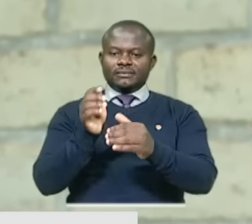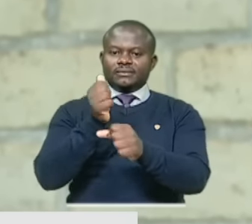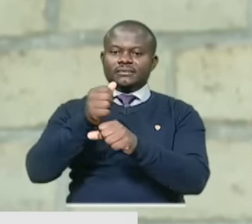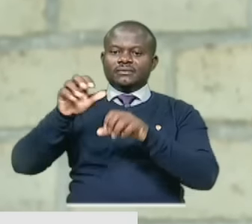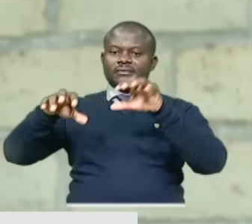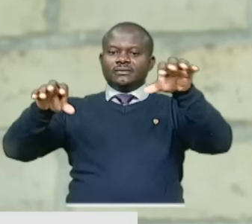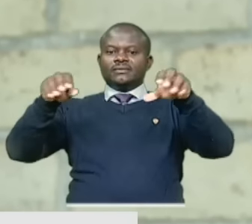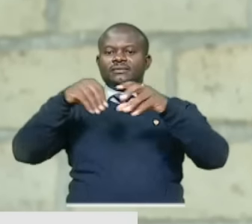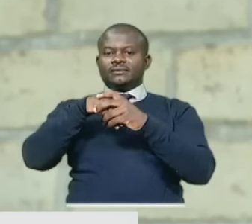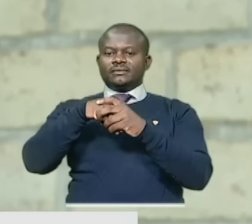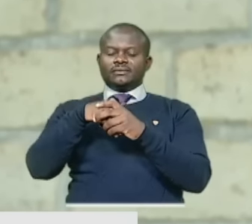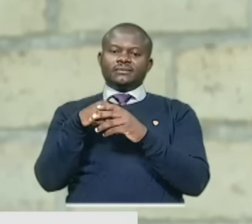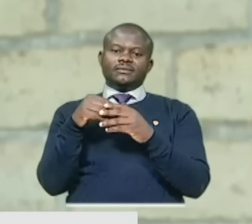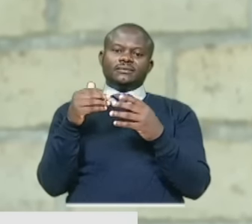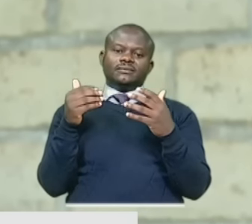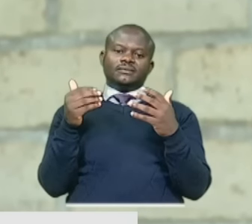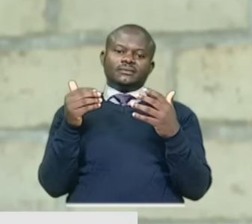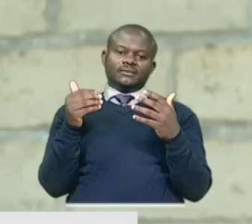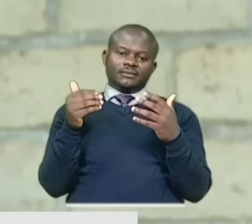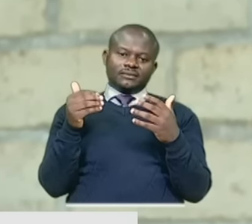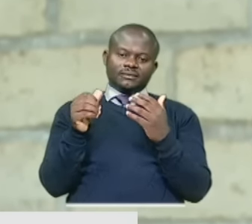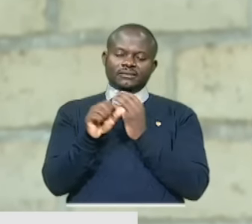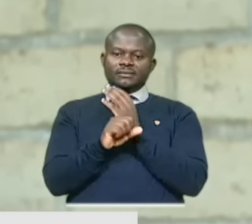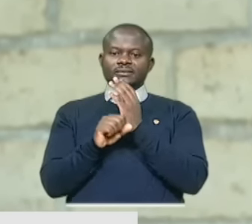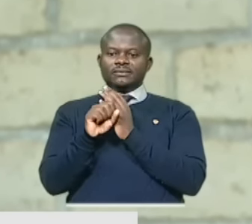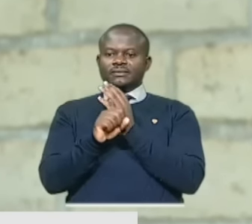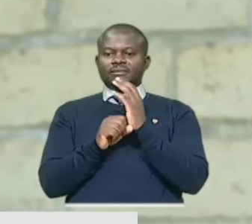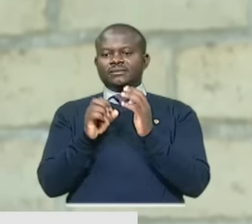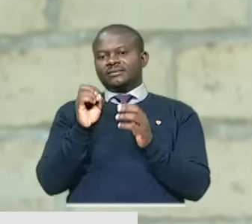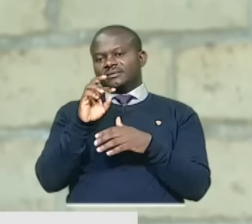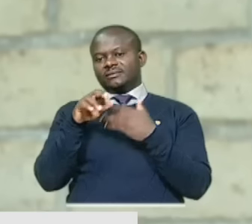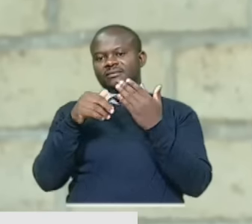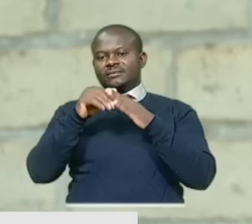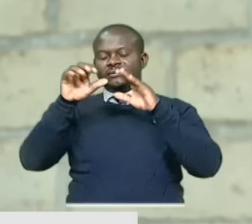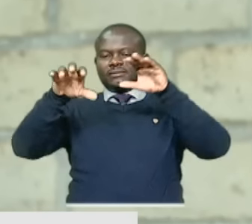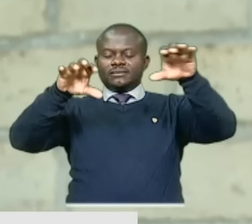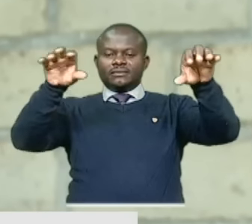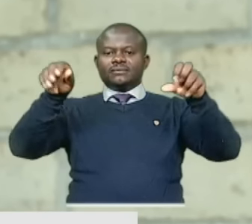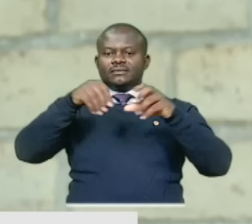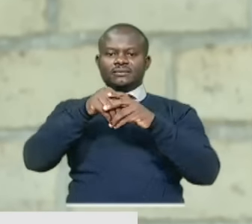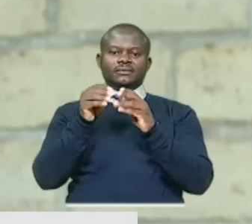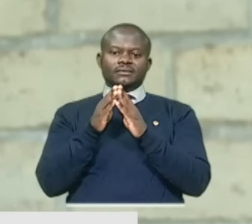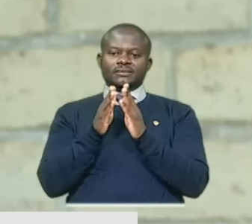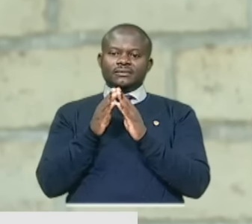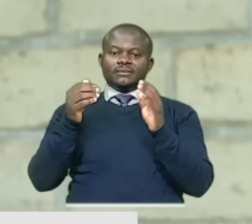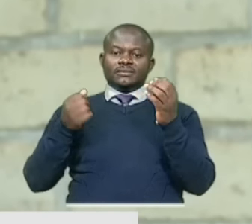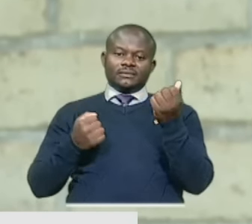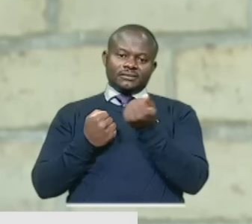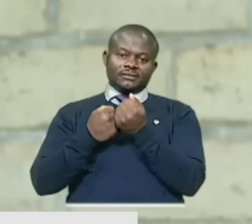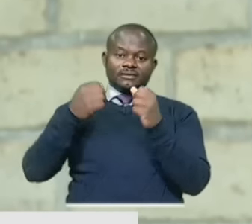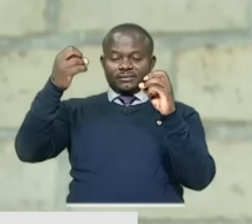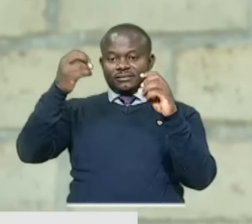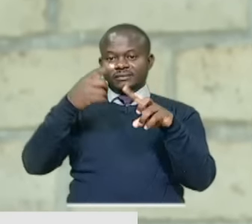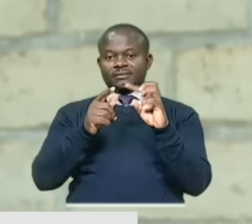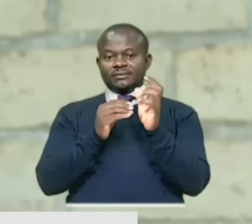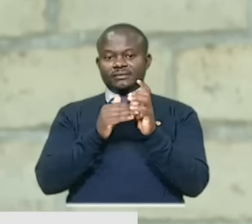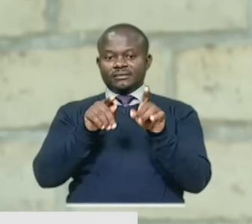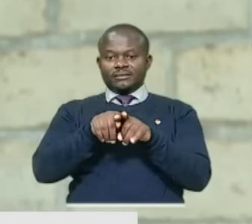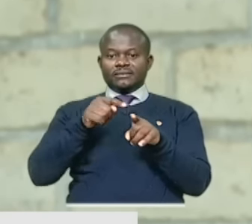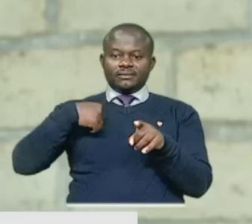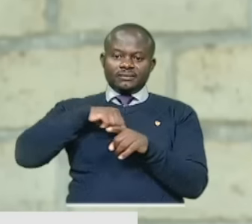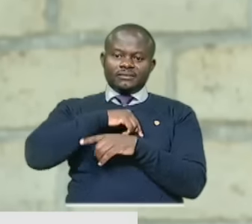hino mu murenge cyangwa se hirya no hino muri ya mijyi yunganira Kigali ariko na hano iwacu